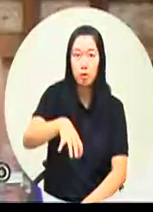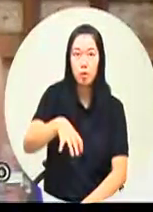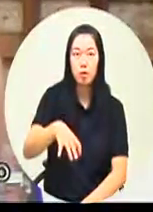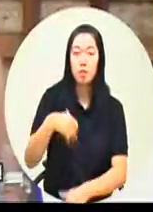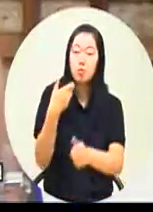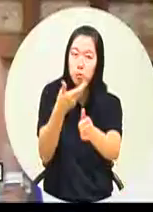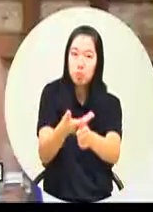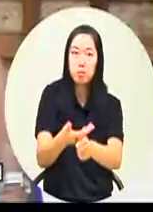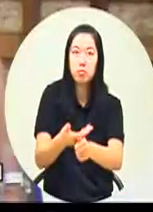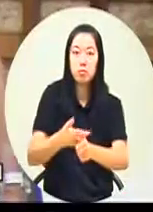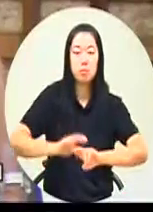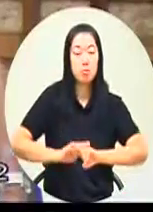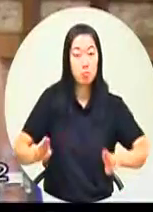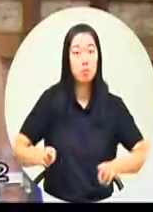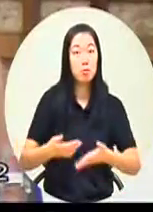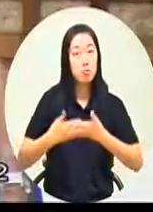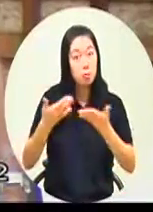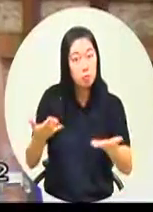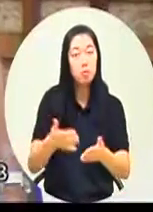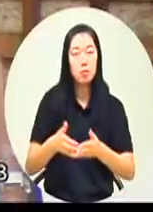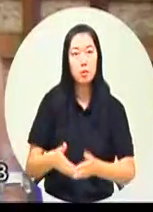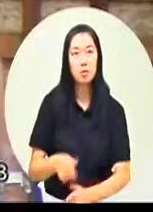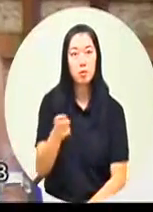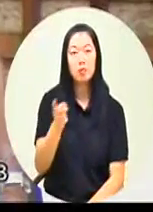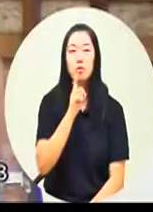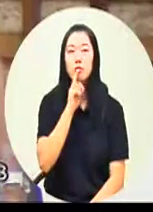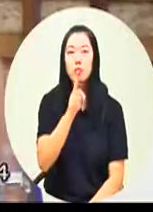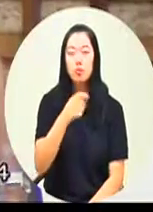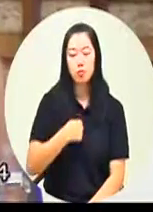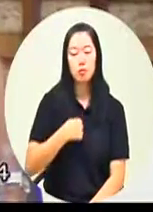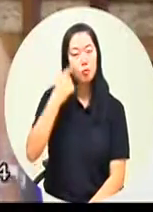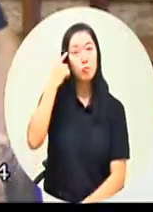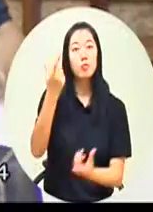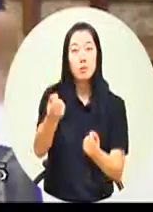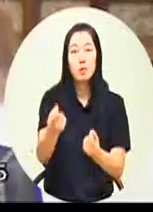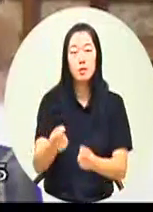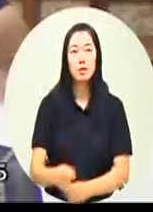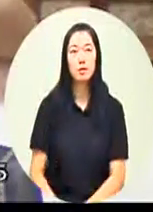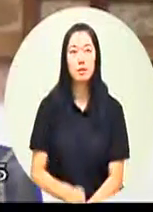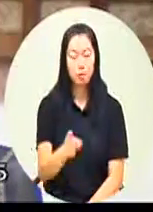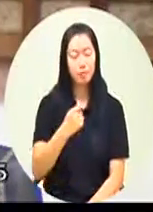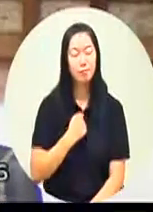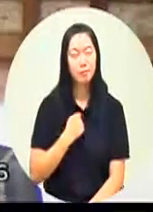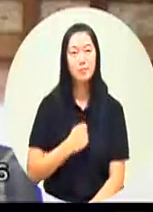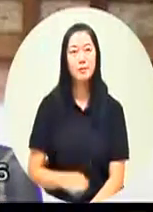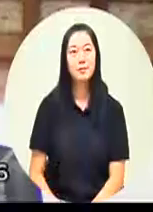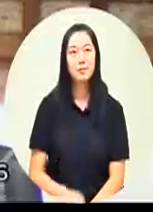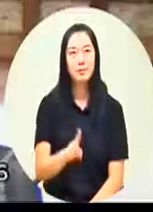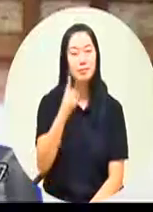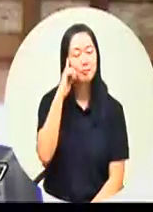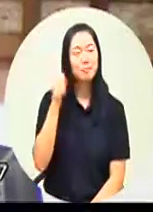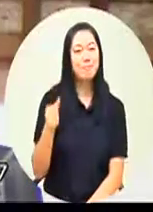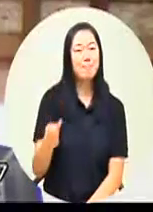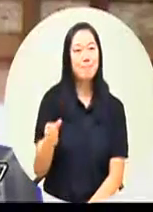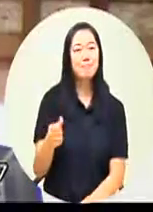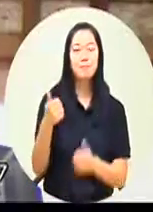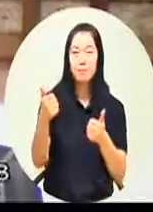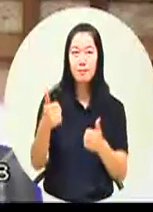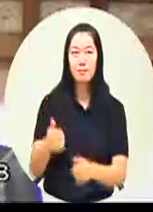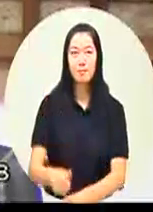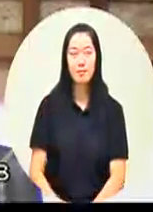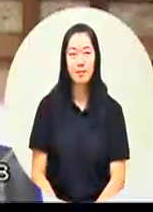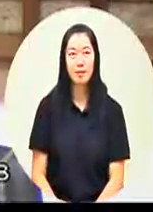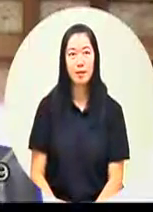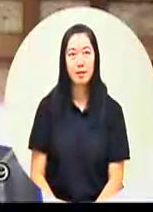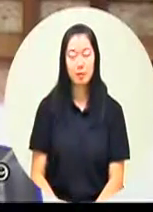供出来。局长刚刚说到我的心内的话哈，刚才局长了解我，我给你按赞呐哈，局长给你按